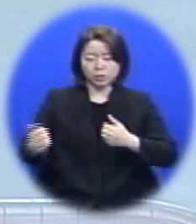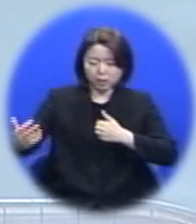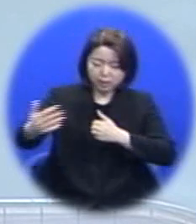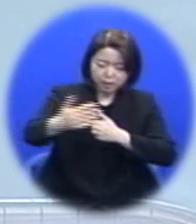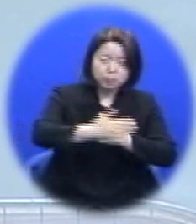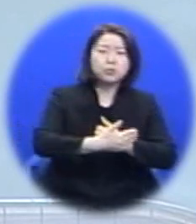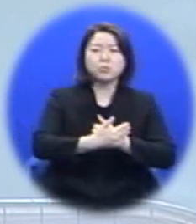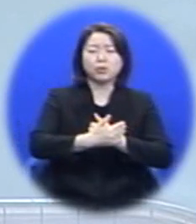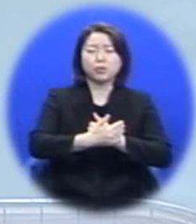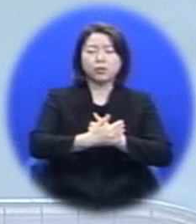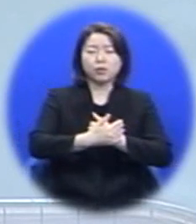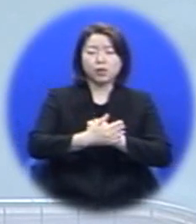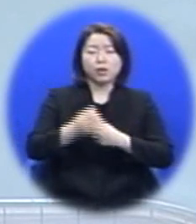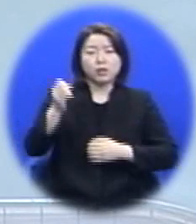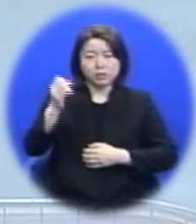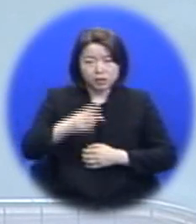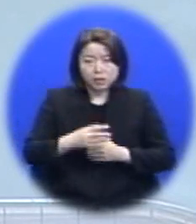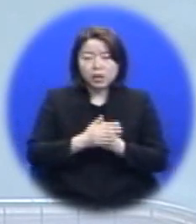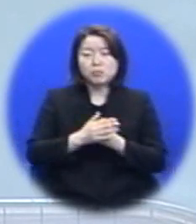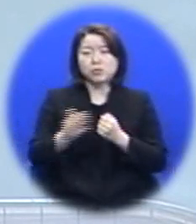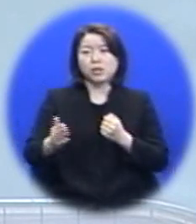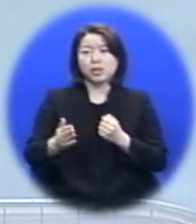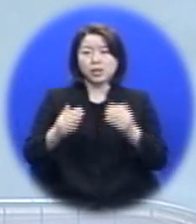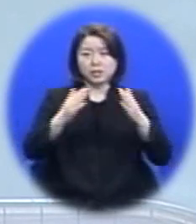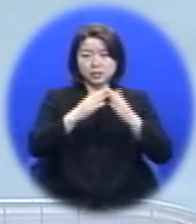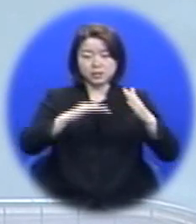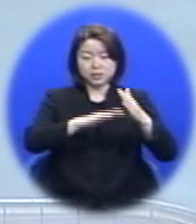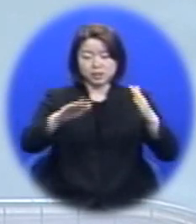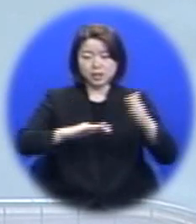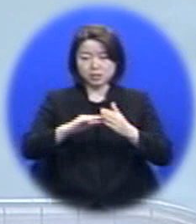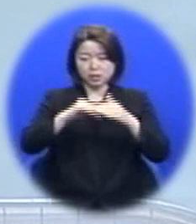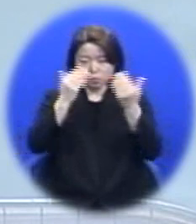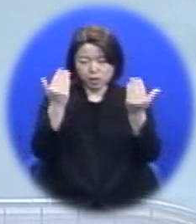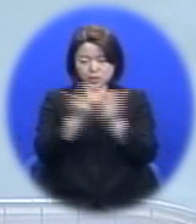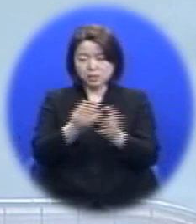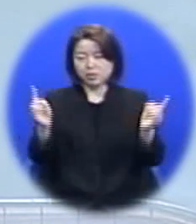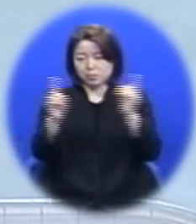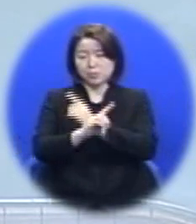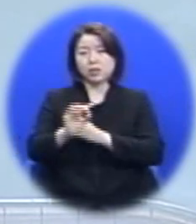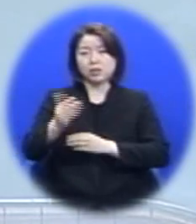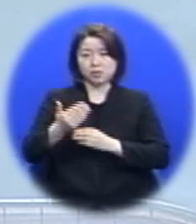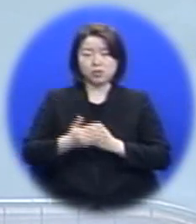그래서 가정이 이렇게 뒤집어진 거예요. 완전히 가정이 바뀌어버립니다.